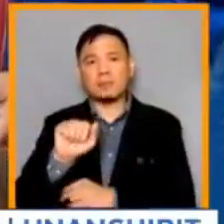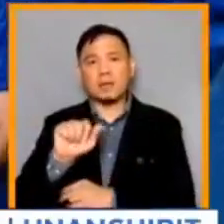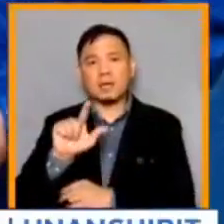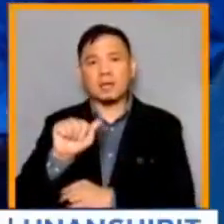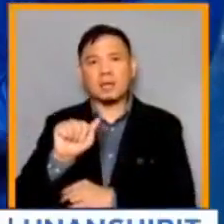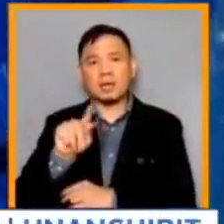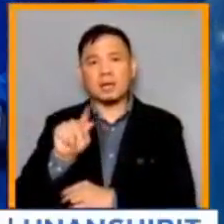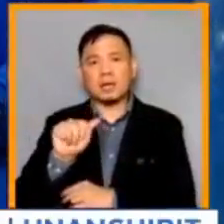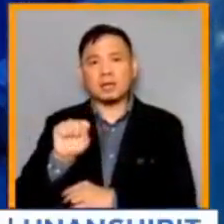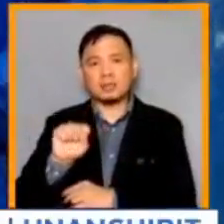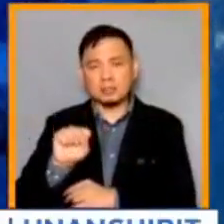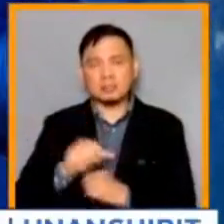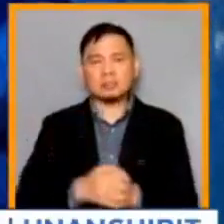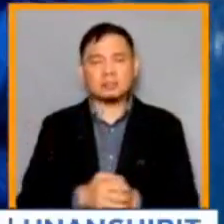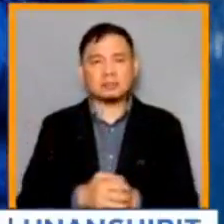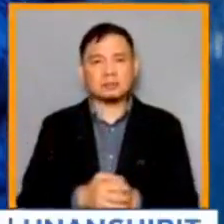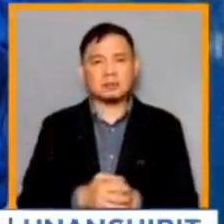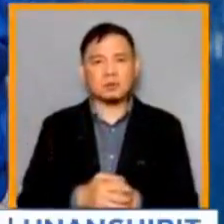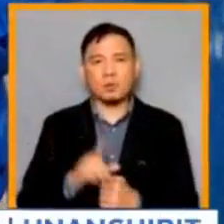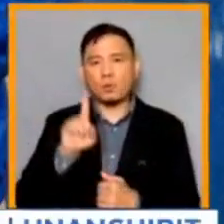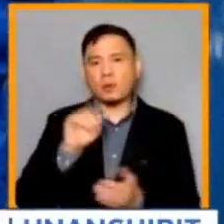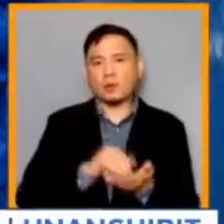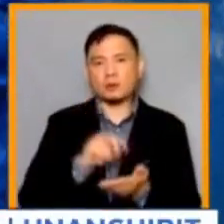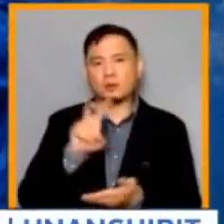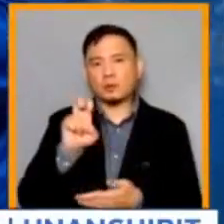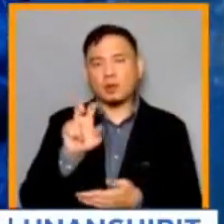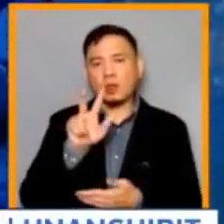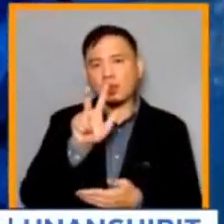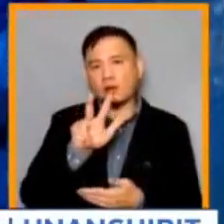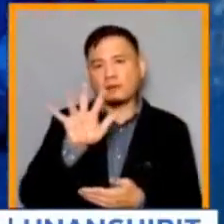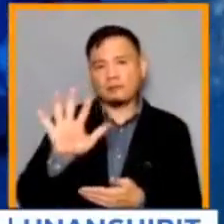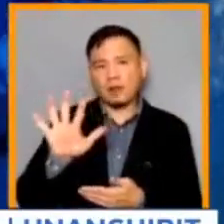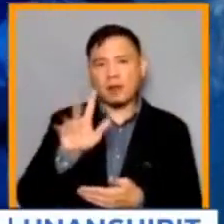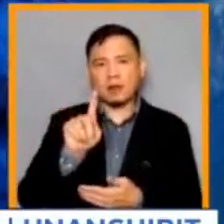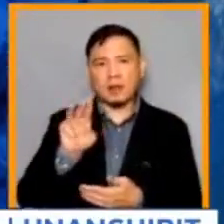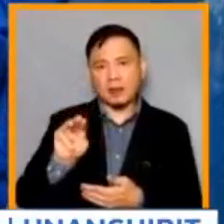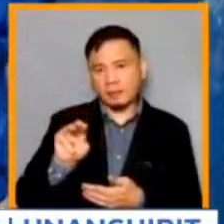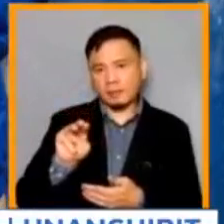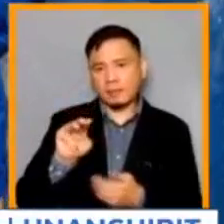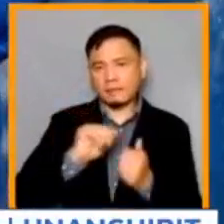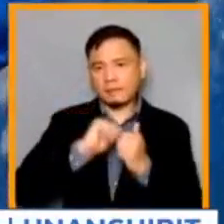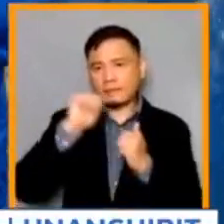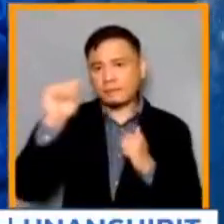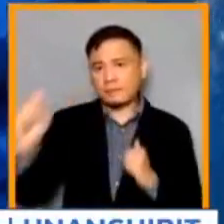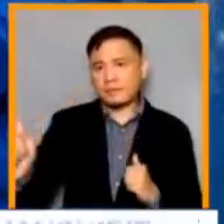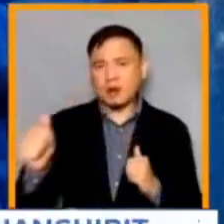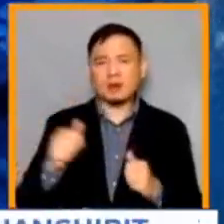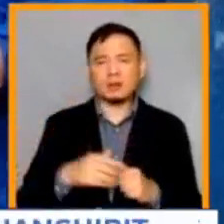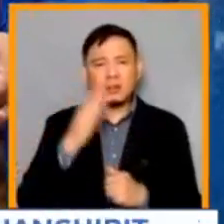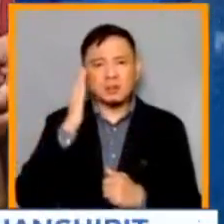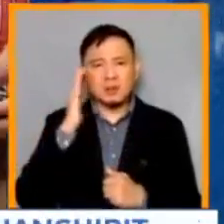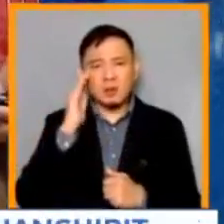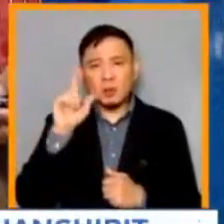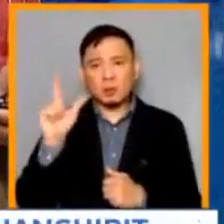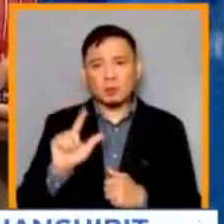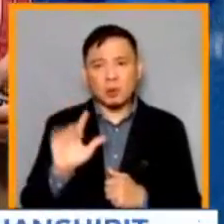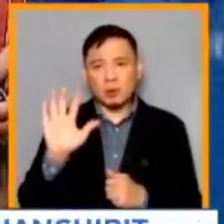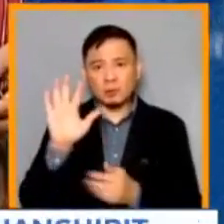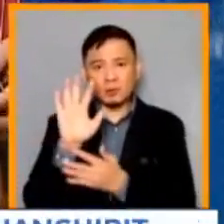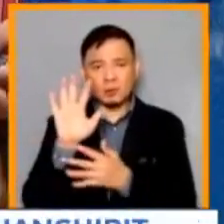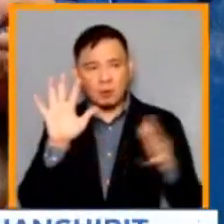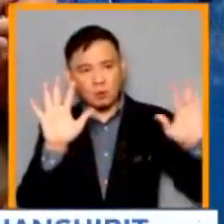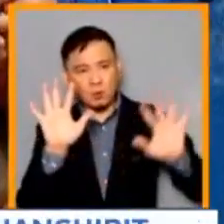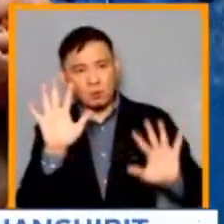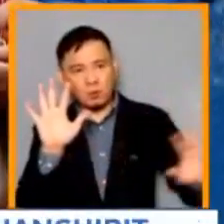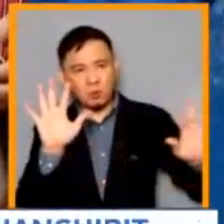PAGASA, 1,235 kilometers east of southern Luzon. At isa pa rin itong severe tropical